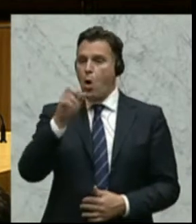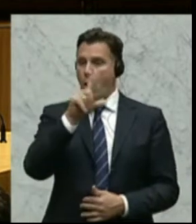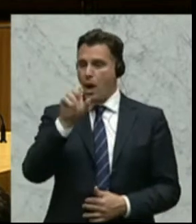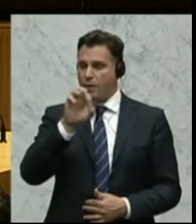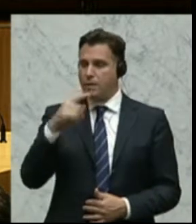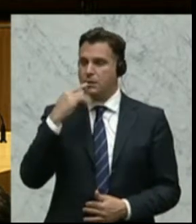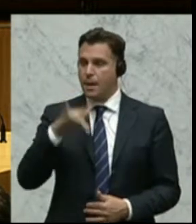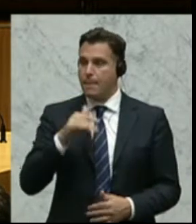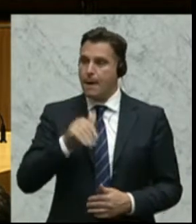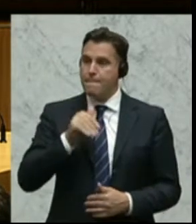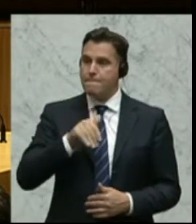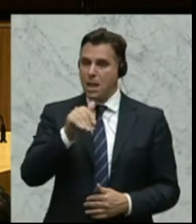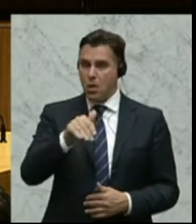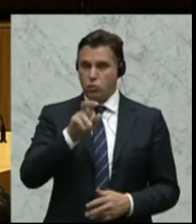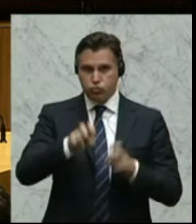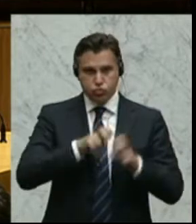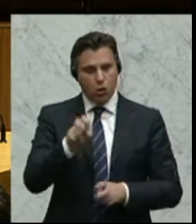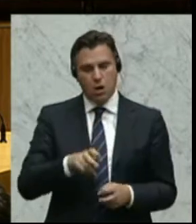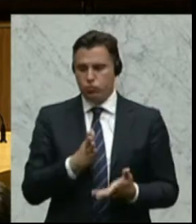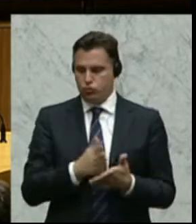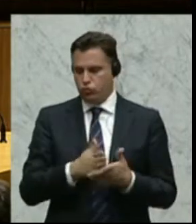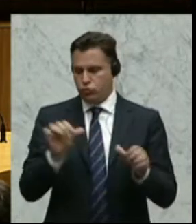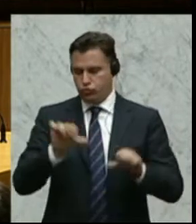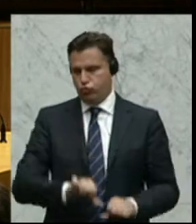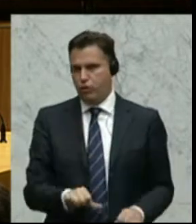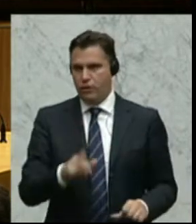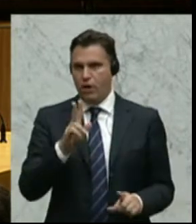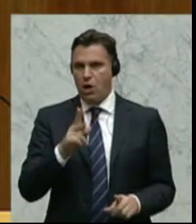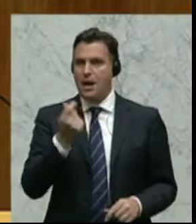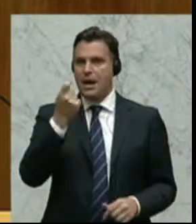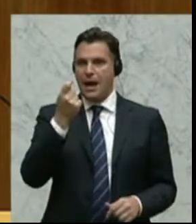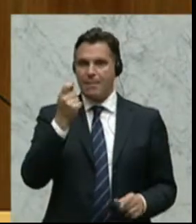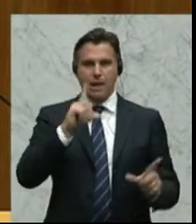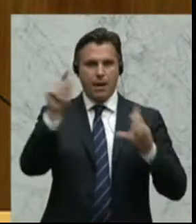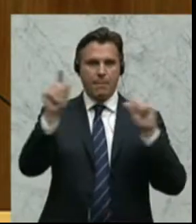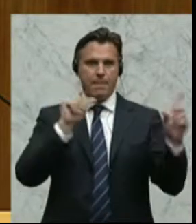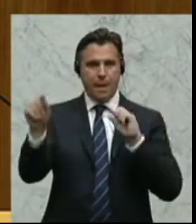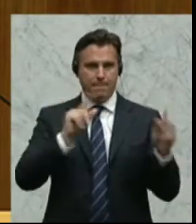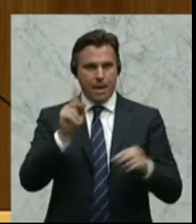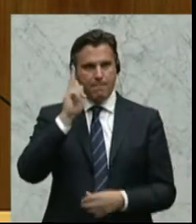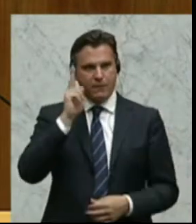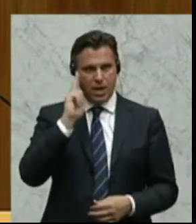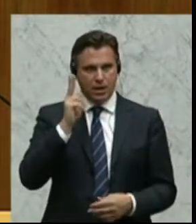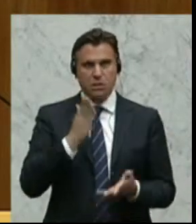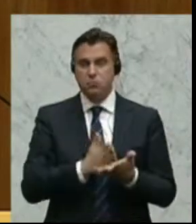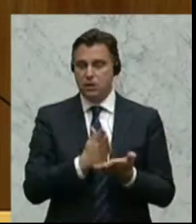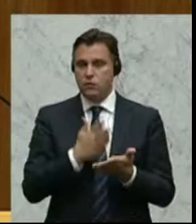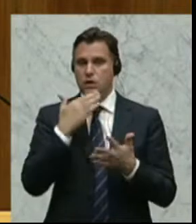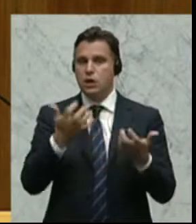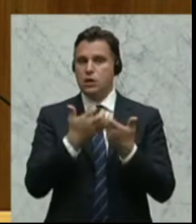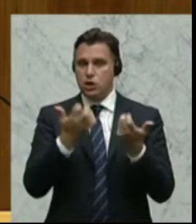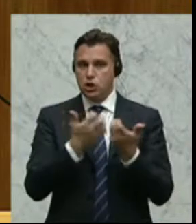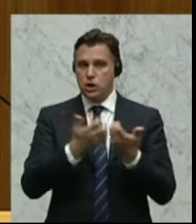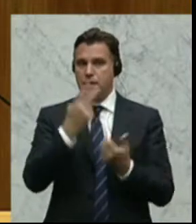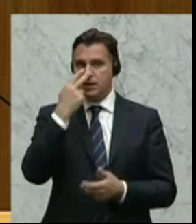ist und nur das Kapital damit aus dem Land vertrieben hat. Die Erfahrungen aus der Geschichte zeigen, dass der Sozialismus